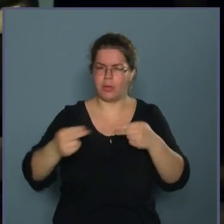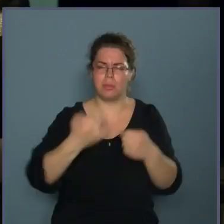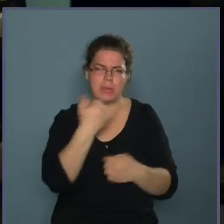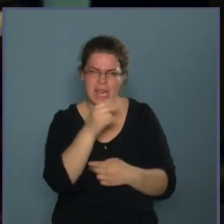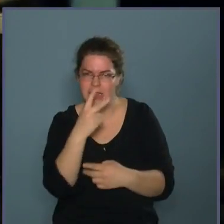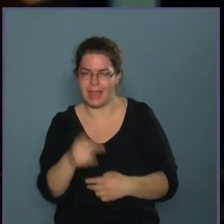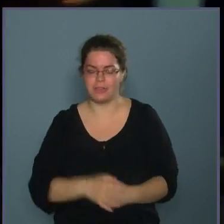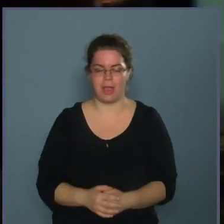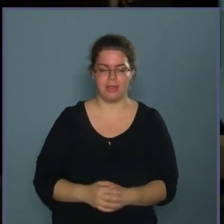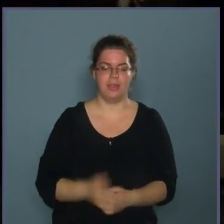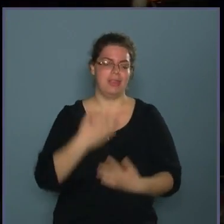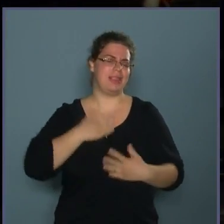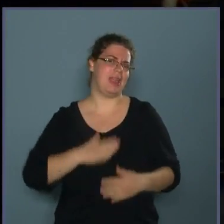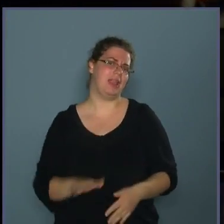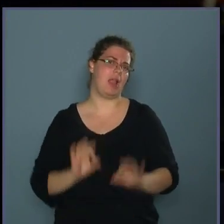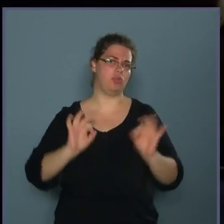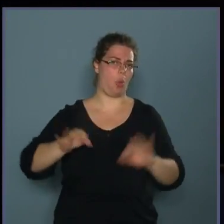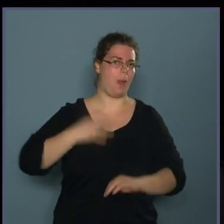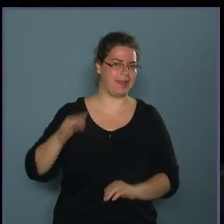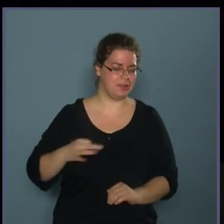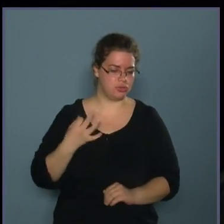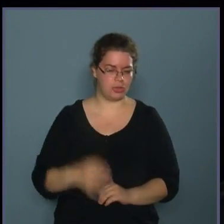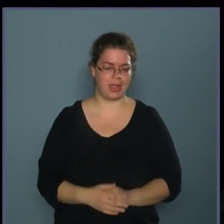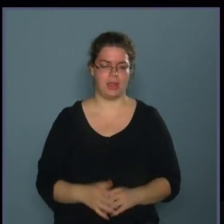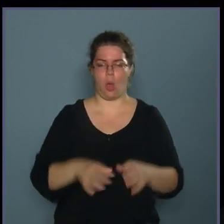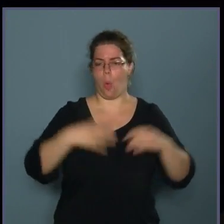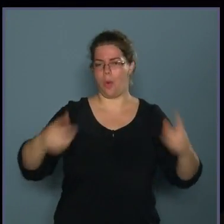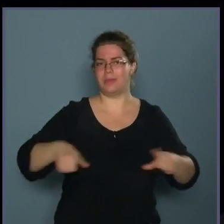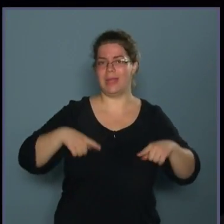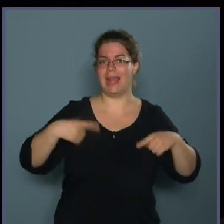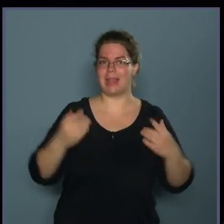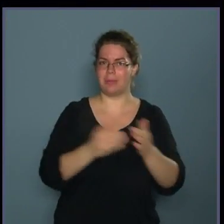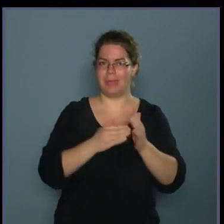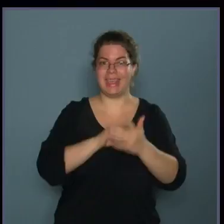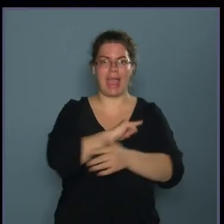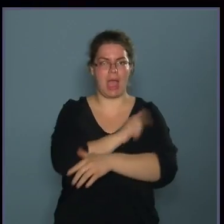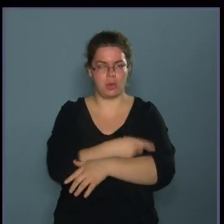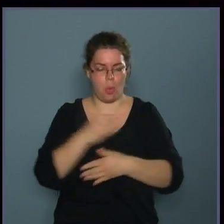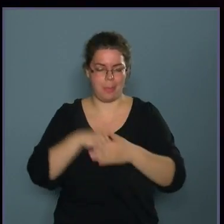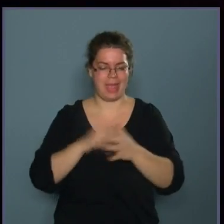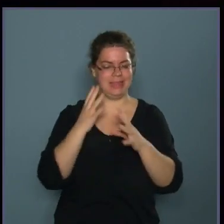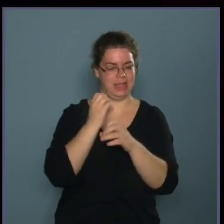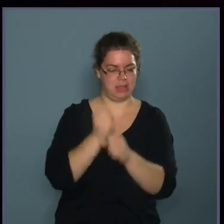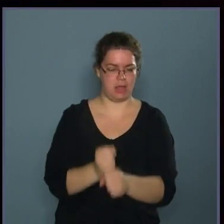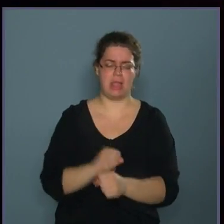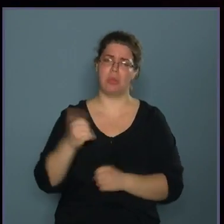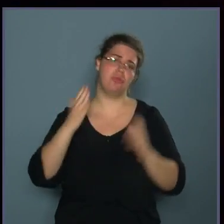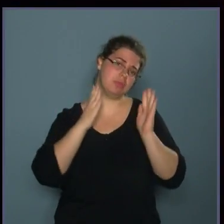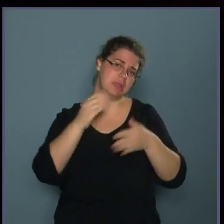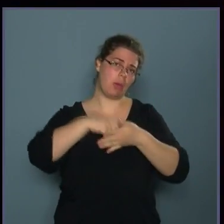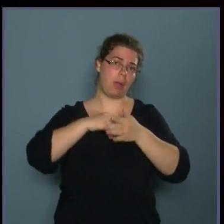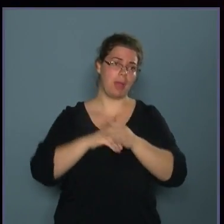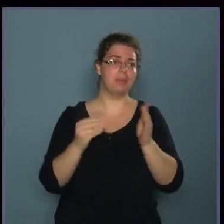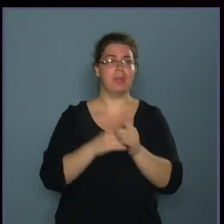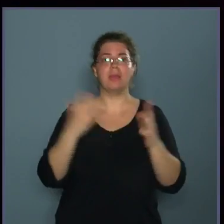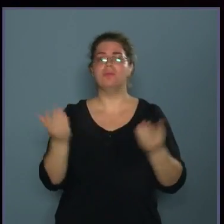mindenki. Szóval szeretnénk kívánni jó egészséget, hosszú életet még erőben, kitartásban, és bízunk abban, hogy